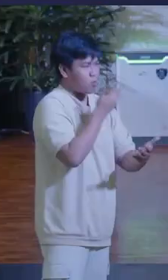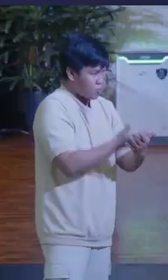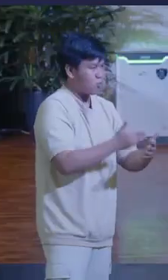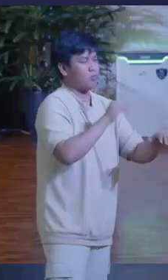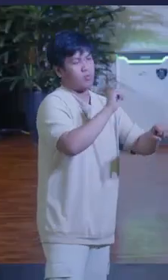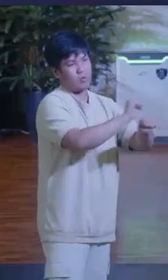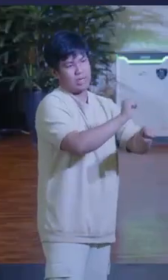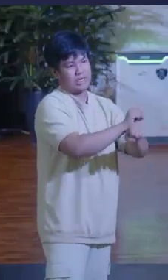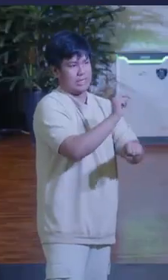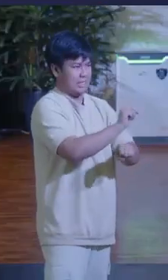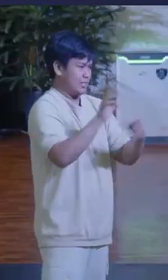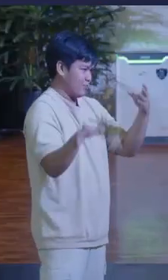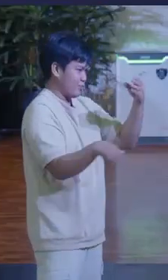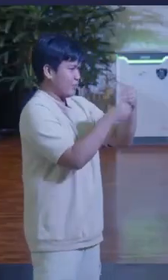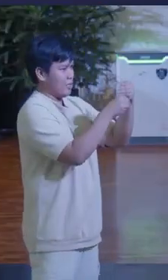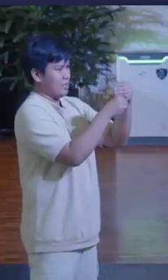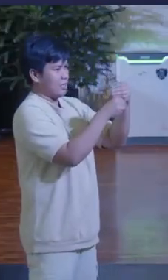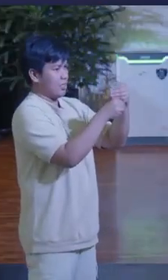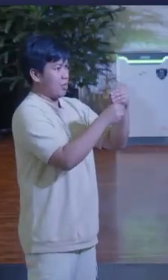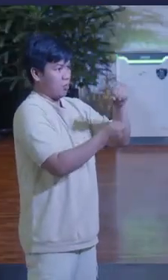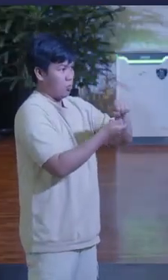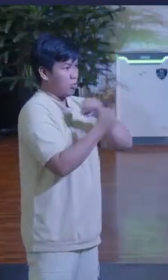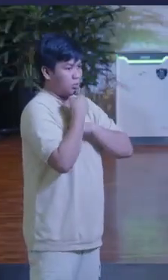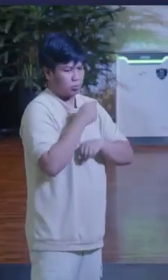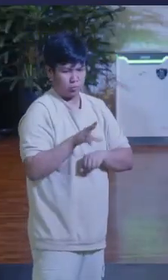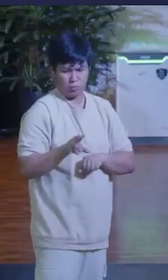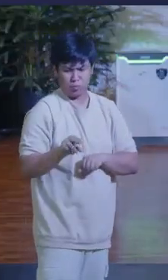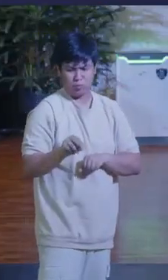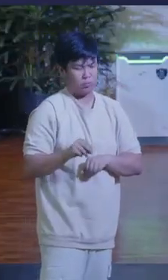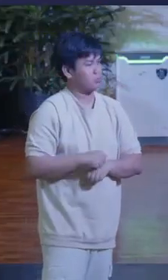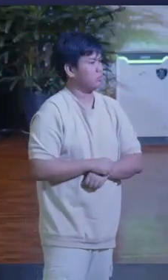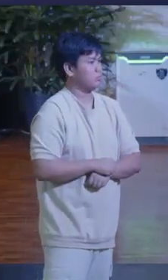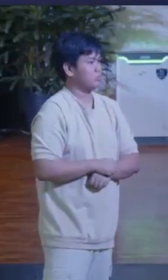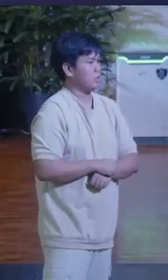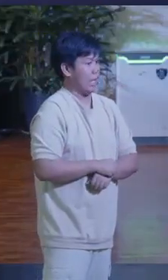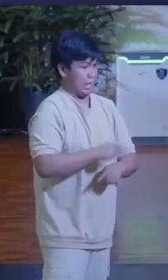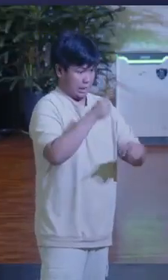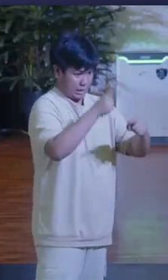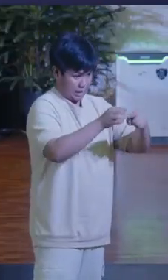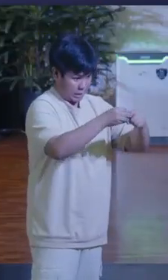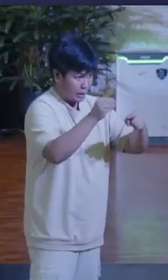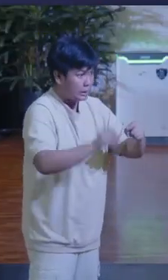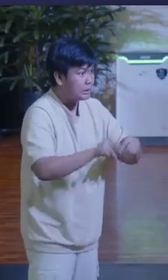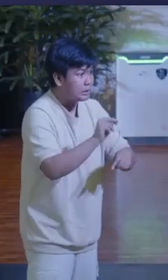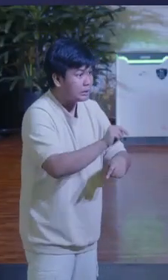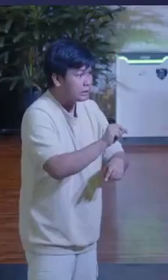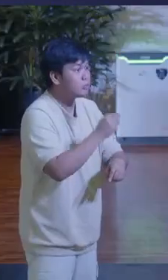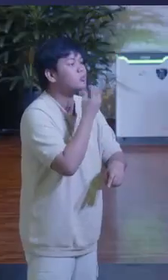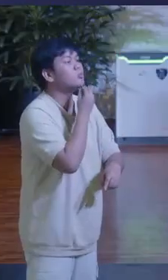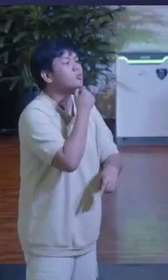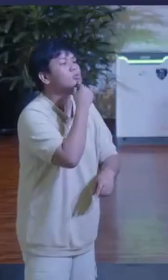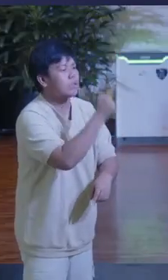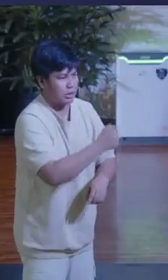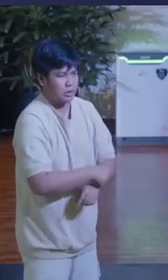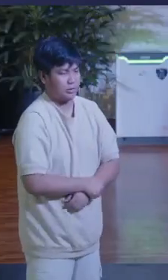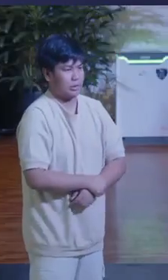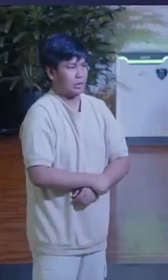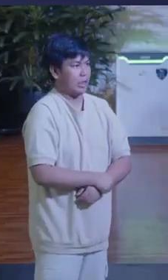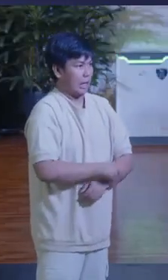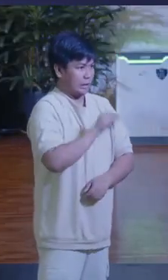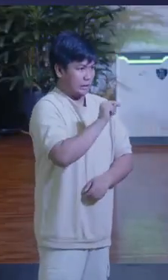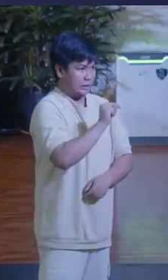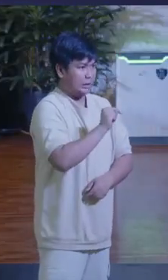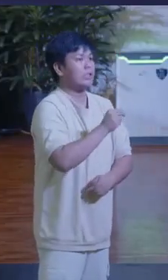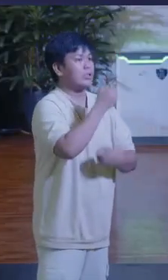kailangan mag-undergo ng circumcision at sumunod sa dietary laws na ibinigay